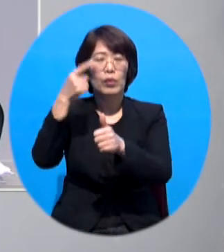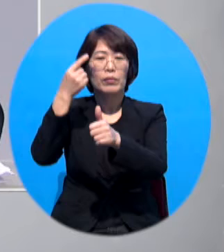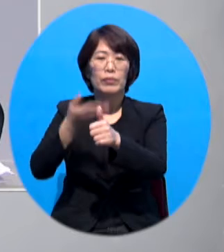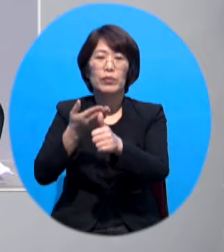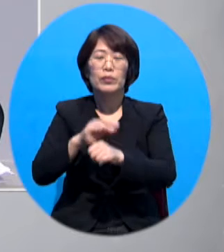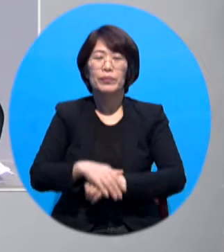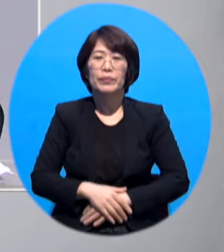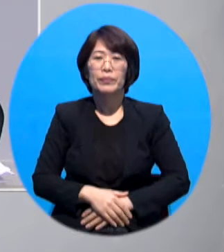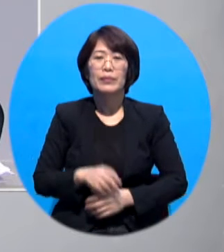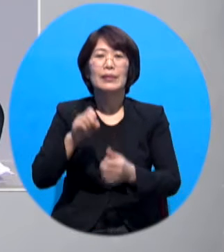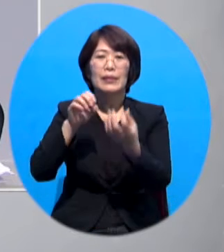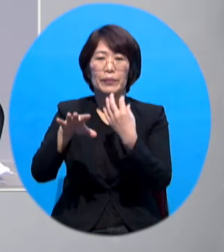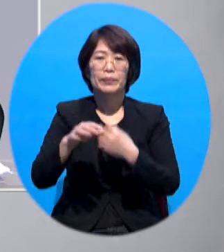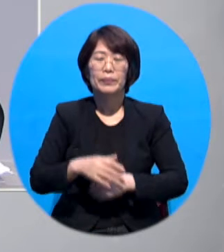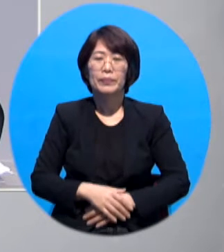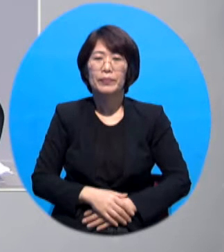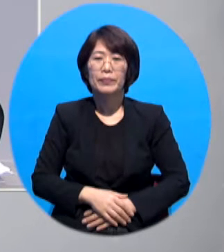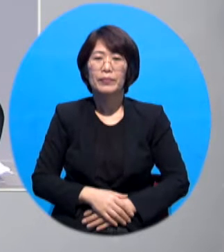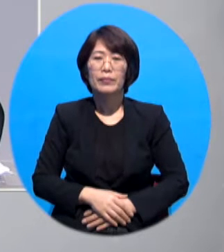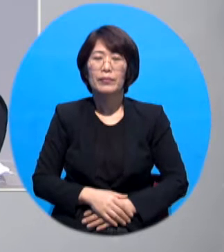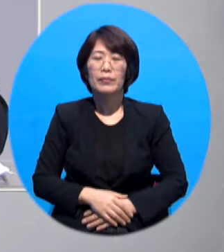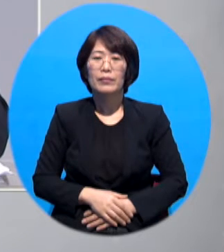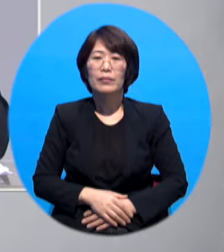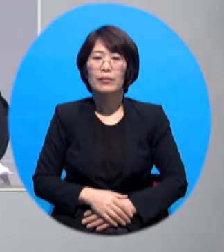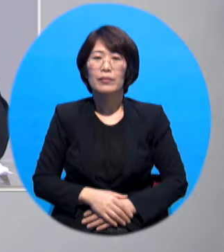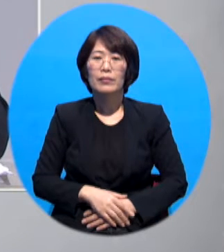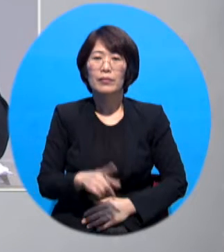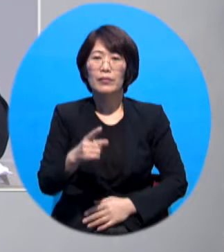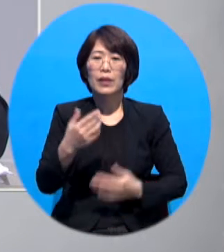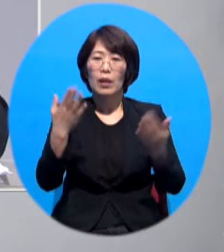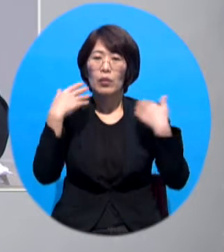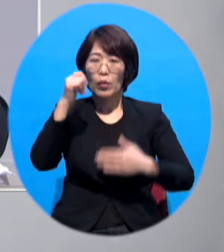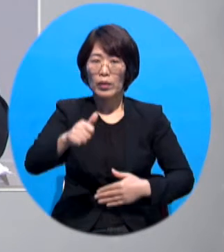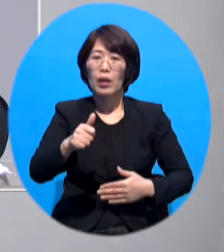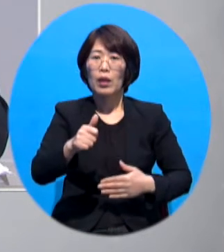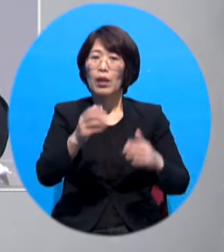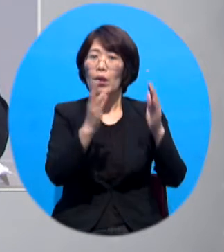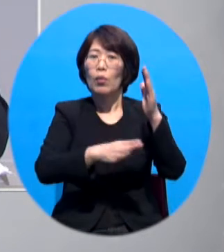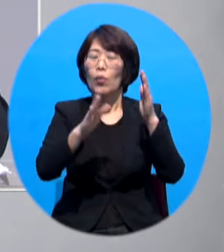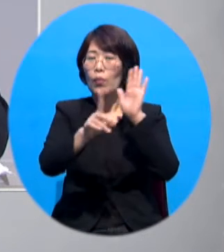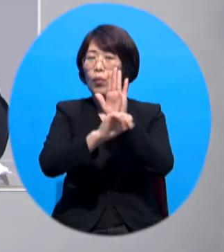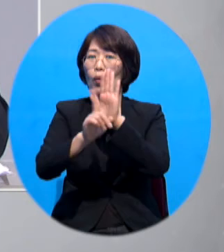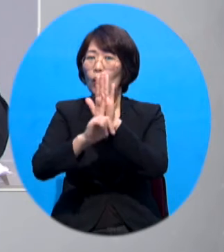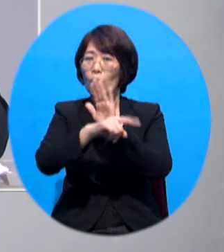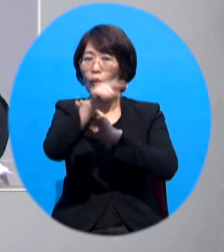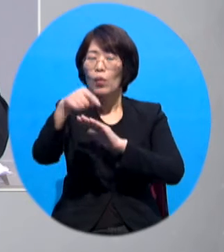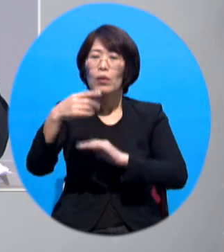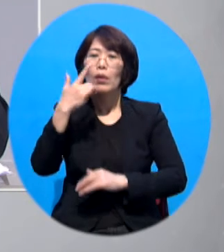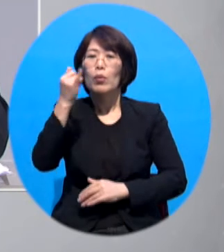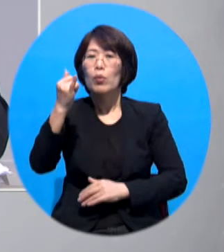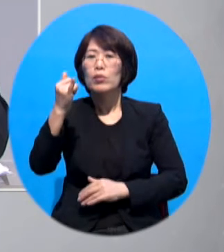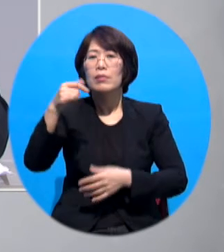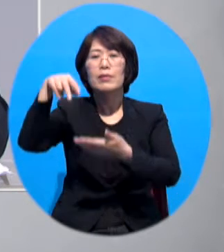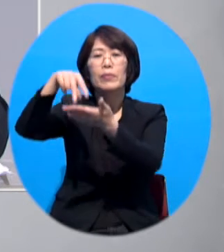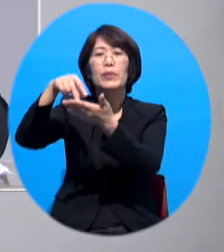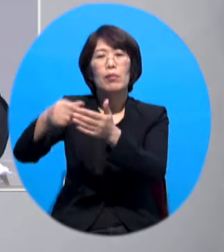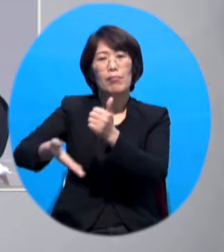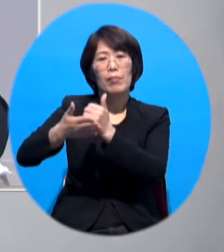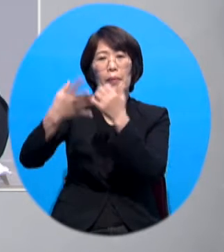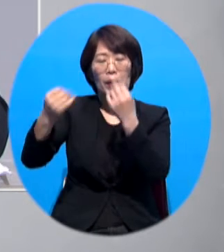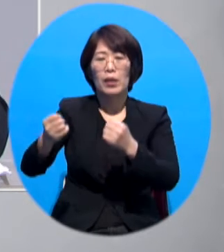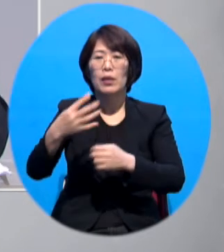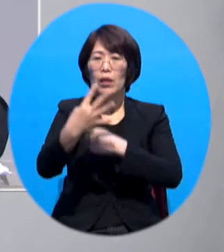분입니다 2 그 교정 0 무지 부분에 대해서 학부형 님들의 선호도는 대단히 높습니다